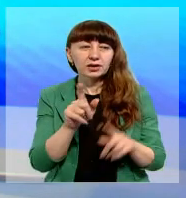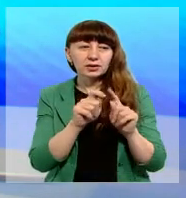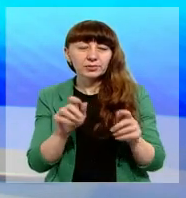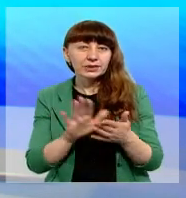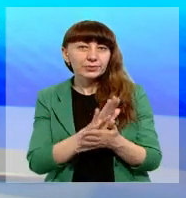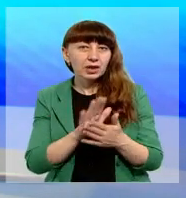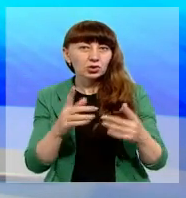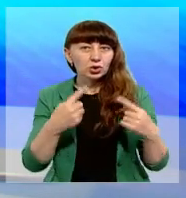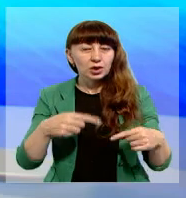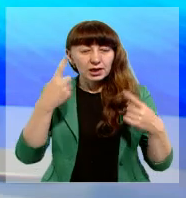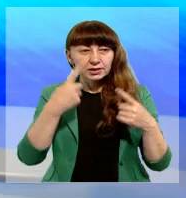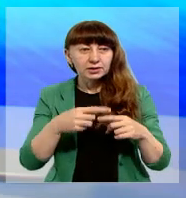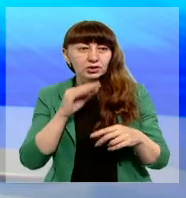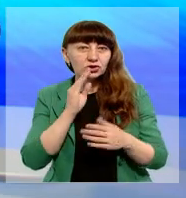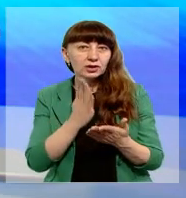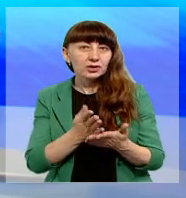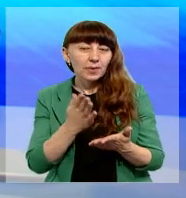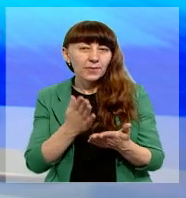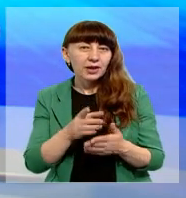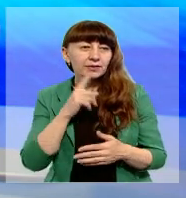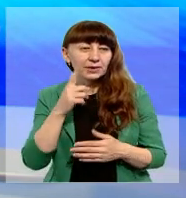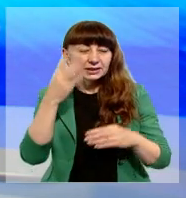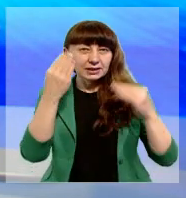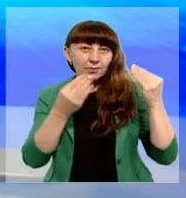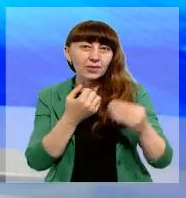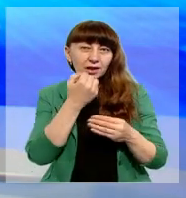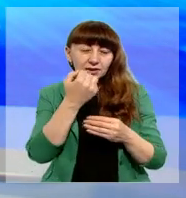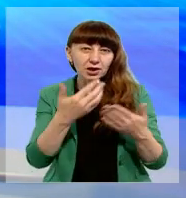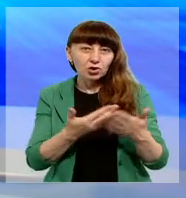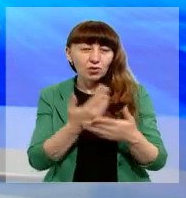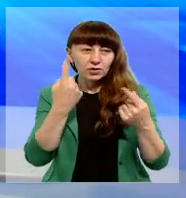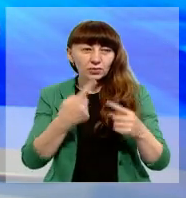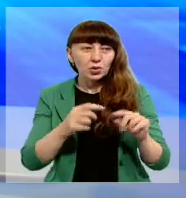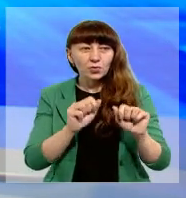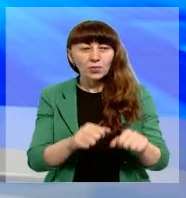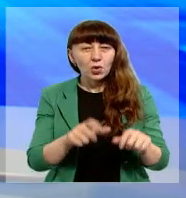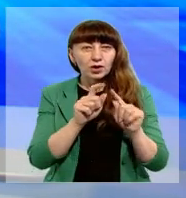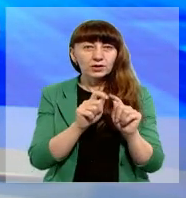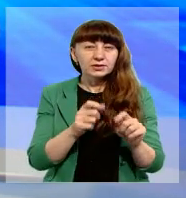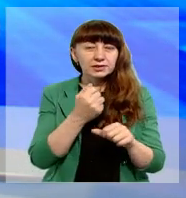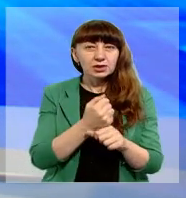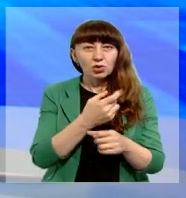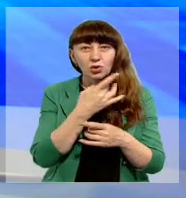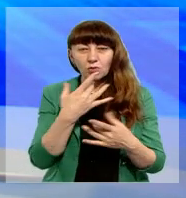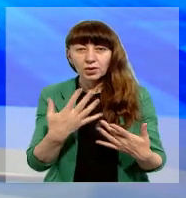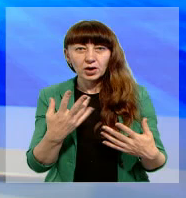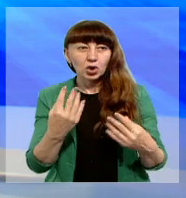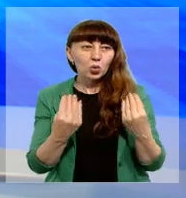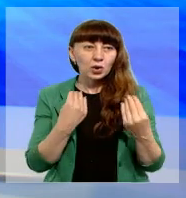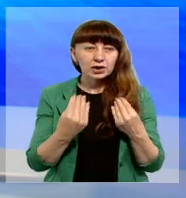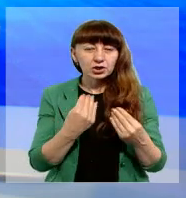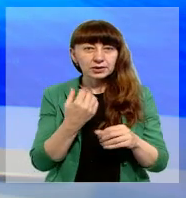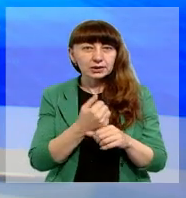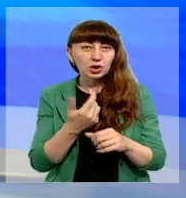бесплатные кружки для технических специальностей. Юные таланты благодаря новейшим технологиям могут создать любые украшения и даже